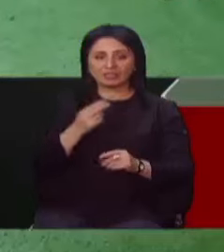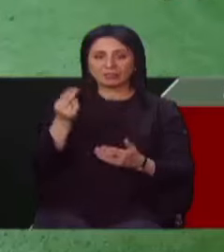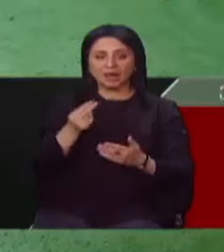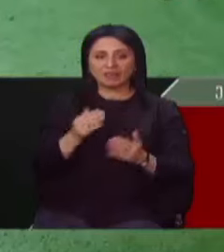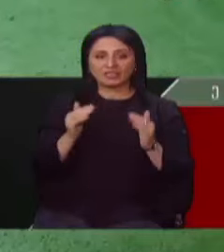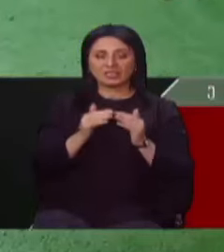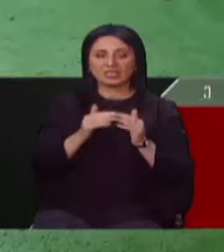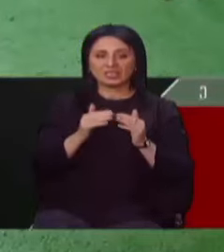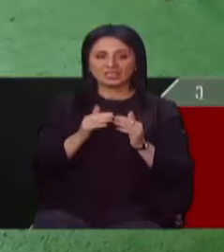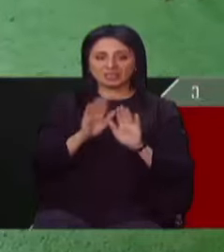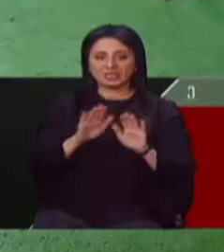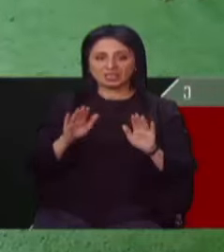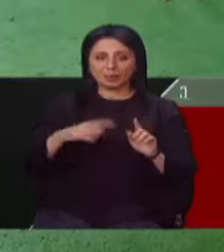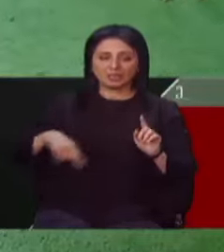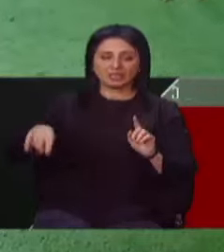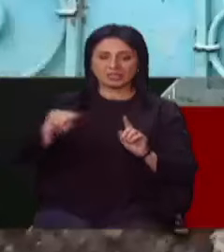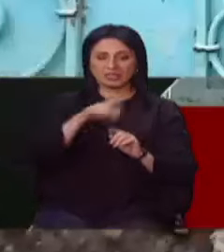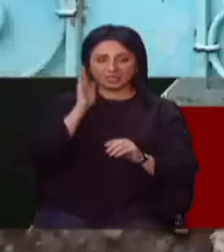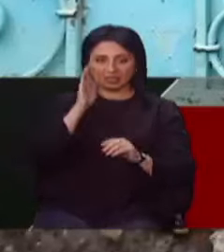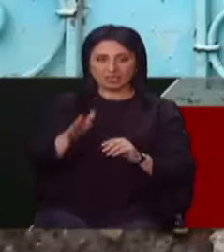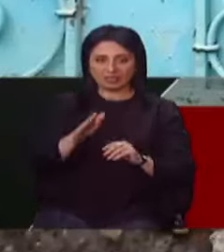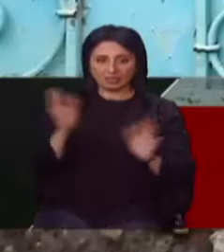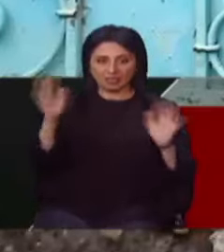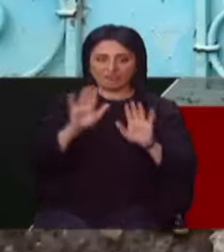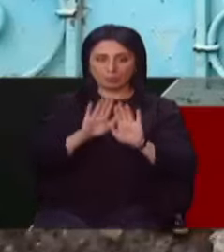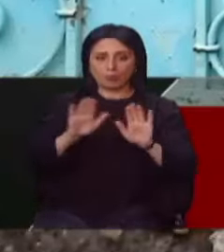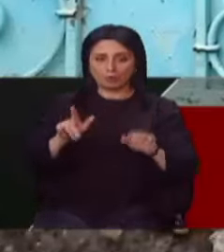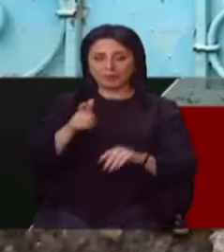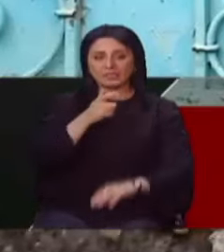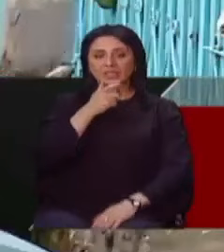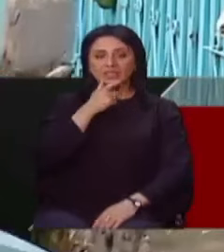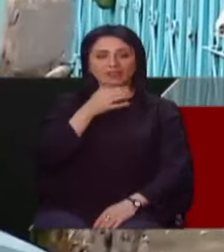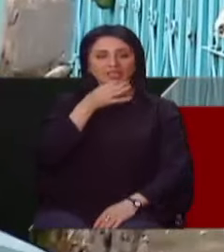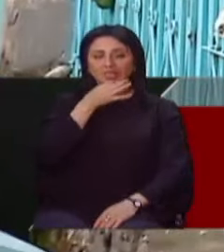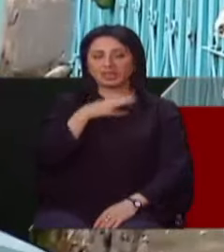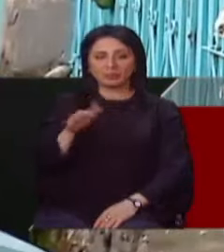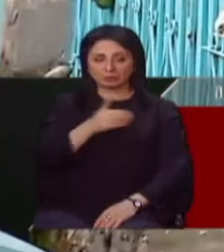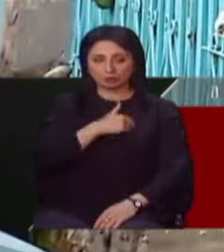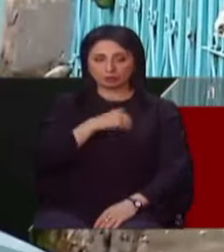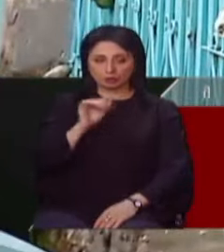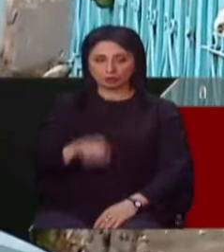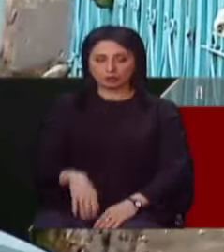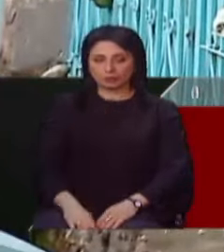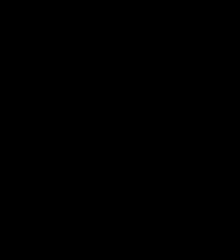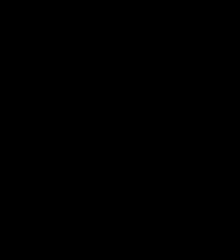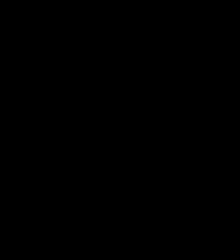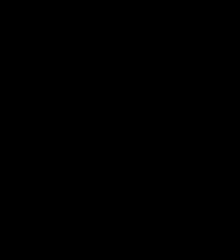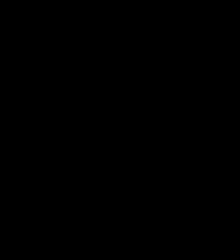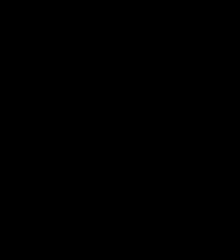მხატვრის სახლის საგამოფენო სივრცეში იქნება თავმოყრილი და მის დათვალიერებას ნებისმიერი მსურველი შეძლებს.